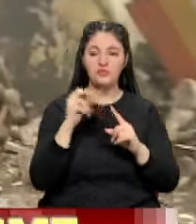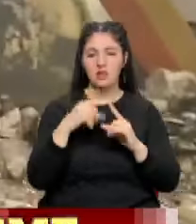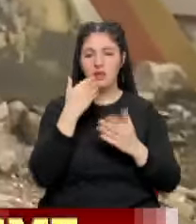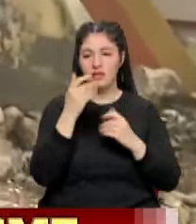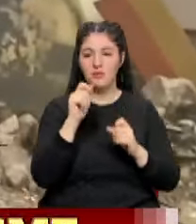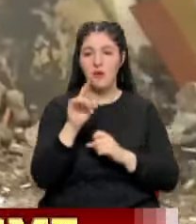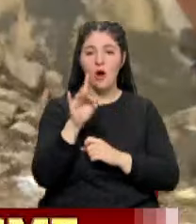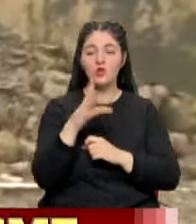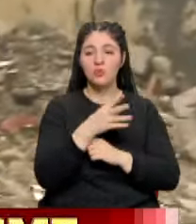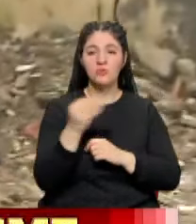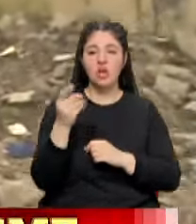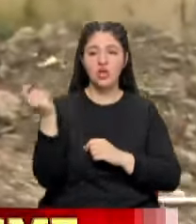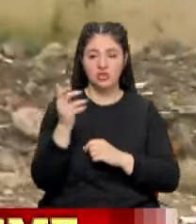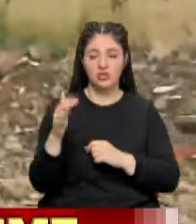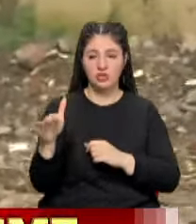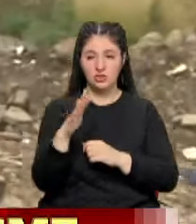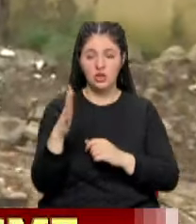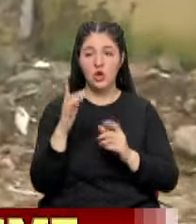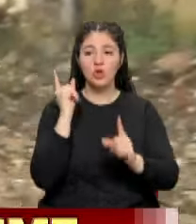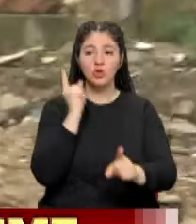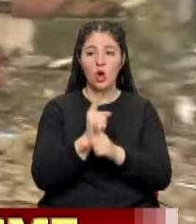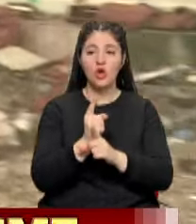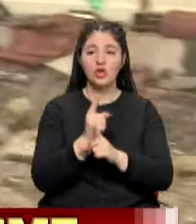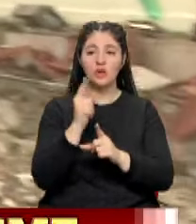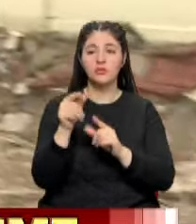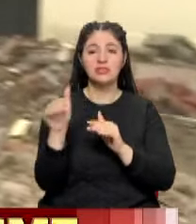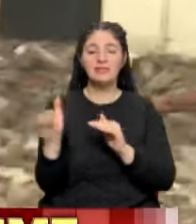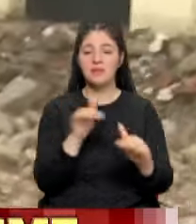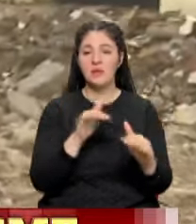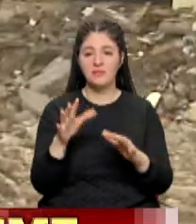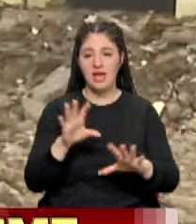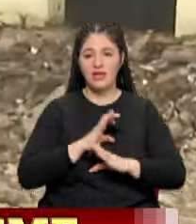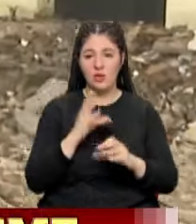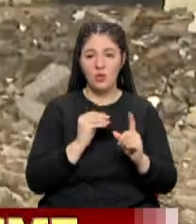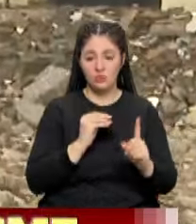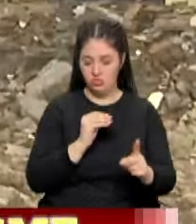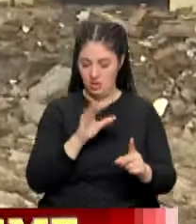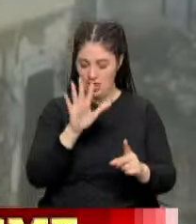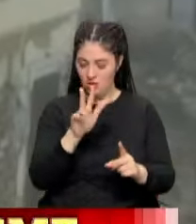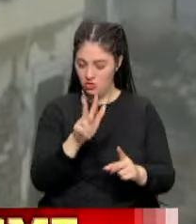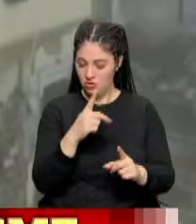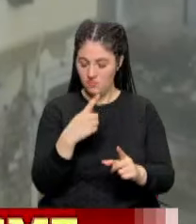sizlere. 14 milyon kişi doğrudan bu depremde etkilendi.